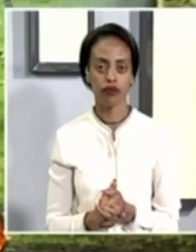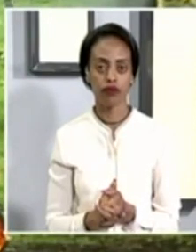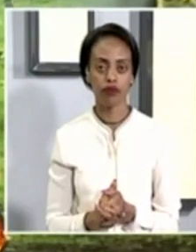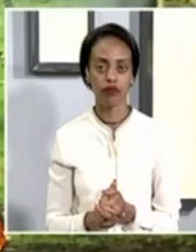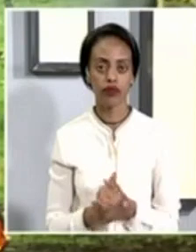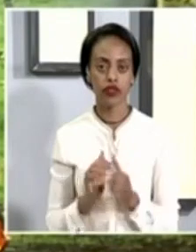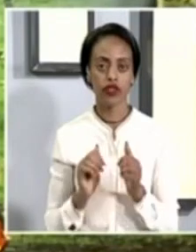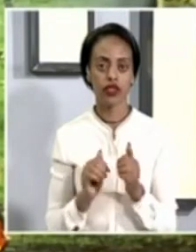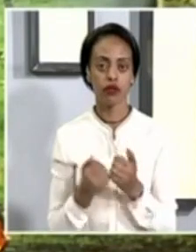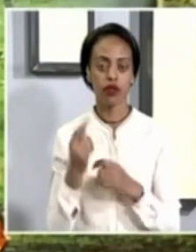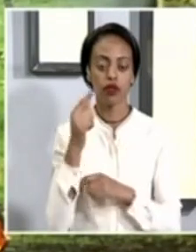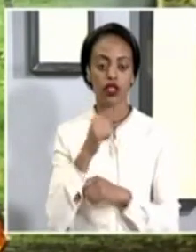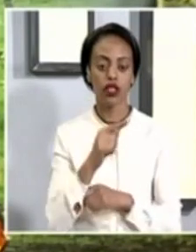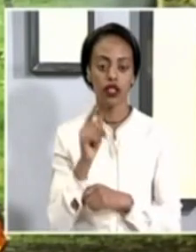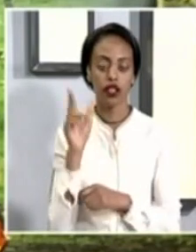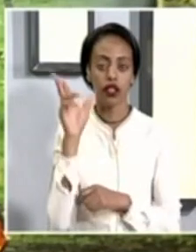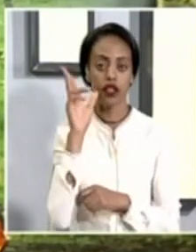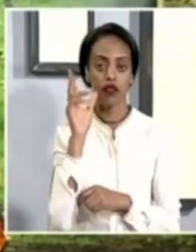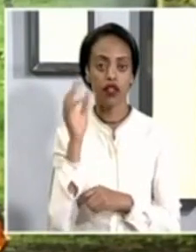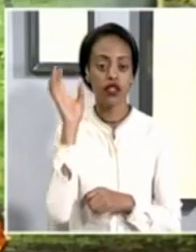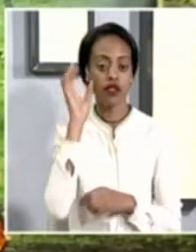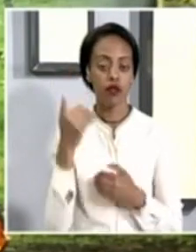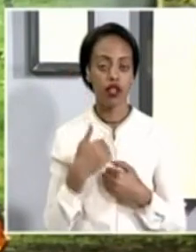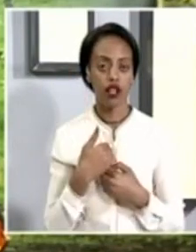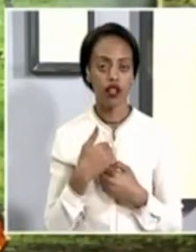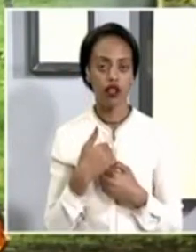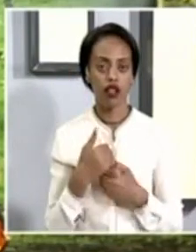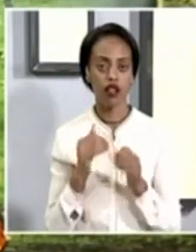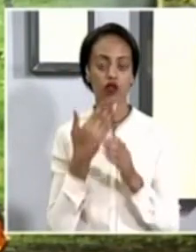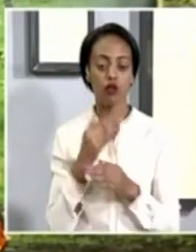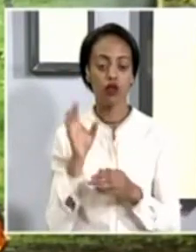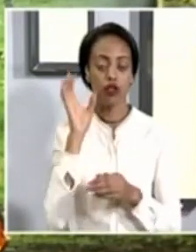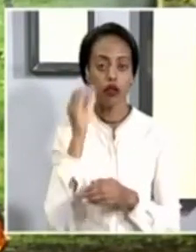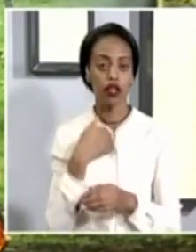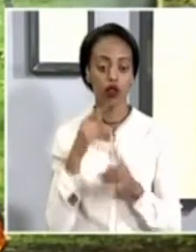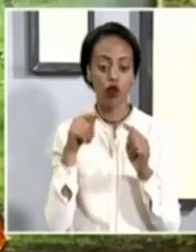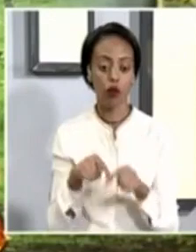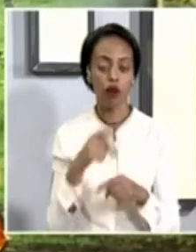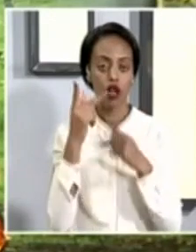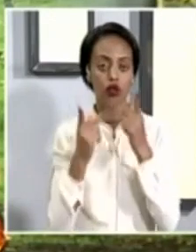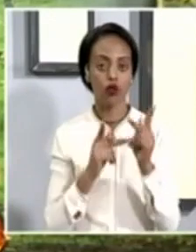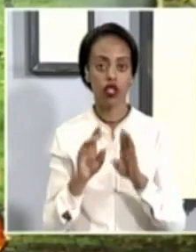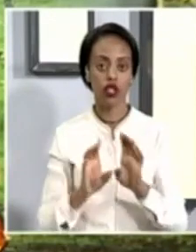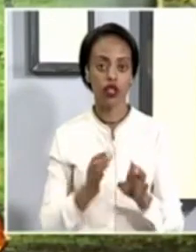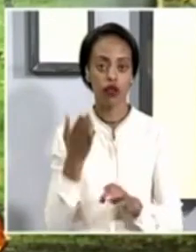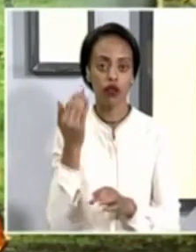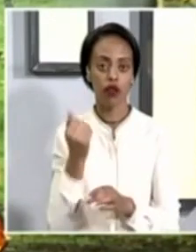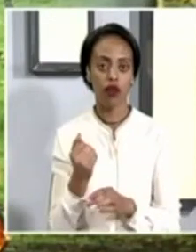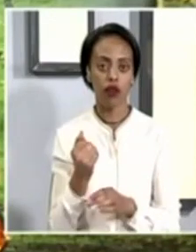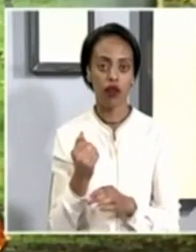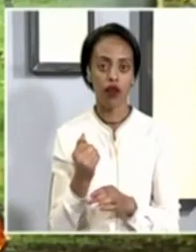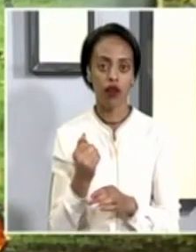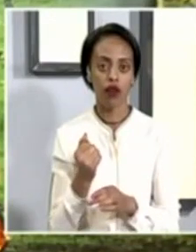ከመይ ውዒልኪ ርግበ ይስማዓካ ኣሎ ወልደ ምህረት ፅቡቅ እንድሕር ስማዕካ ኮይኑ ሎማዓንቲ ዑደት ተሳሊጡ ነ ሎ ርግበ ይስማዓካ ተሃሊ ከመይ